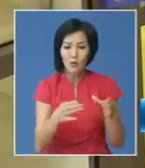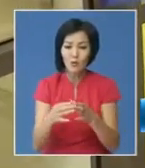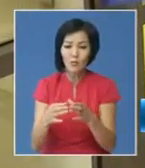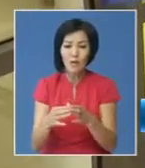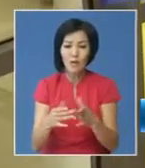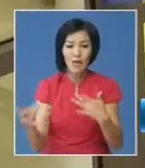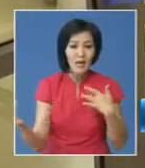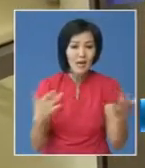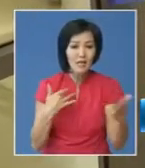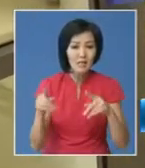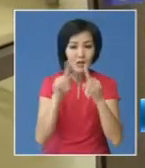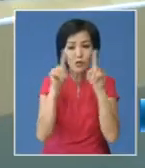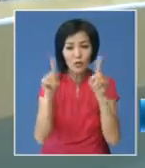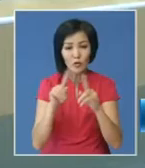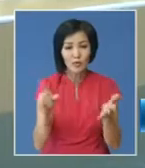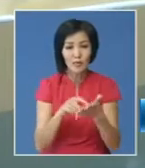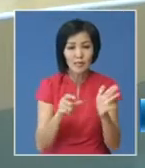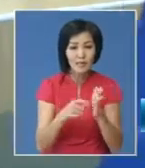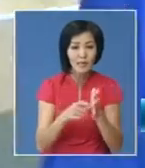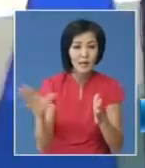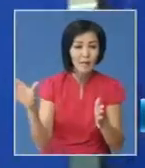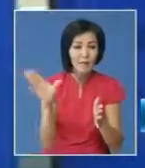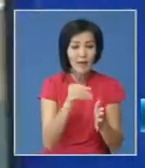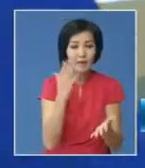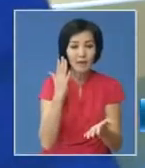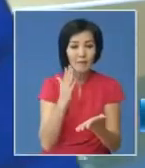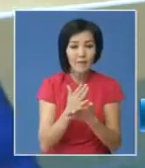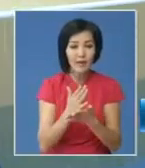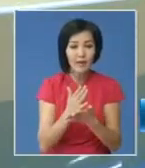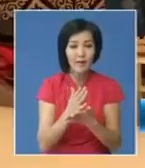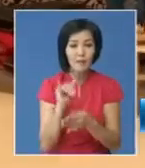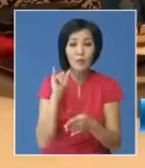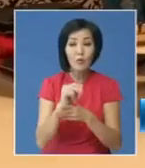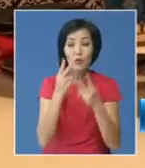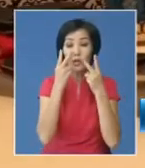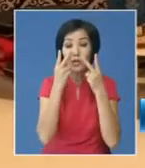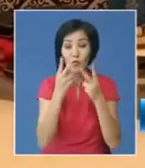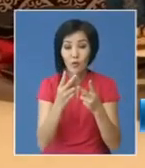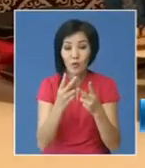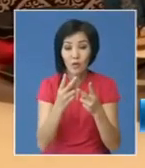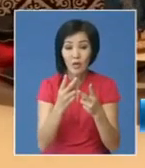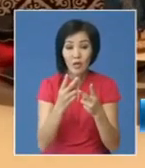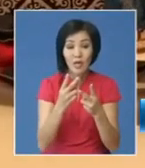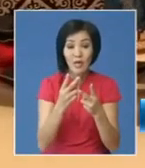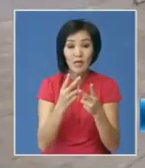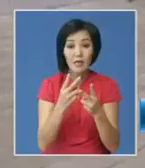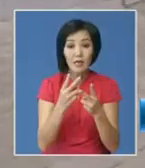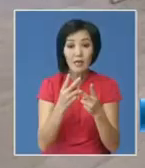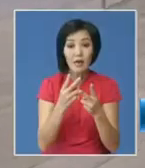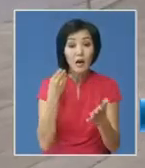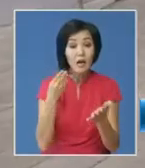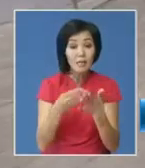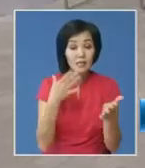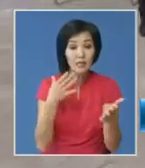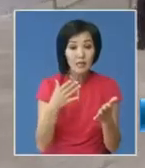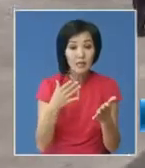мәжіліс, жұлдызды залдар мен обсерваториясы өз алдына. Қонақтар көрді, нақ бағасын берді. Шіркін, Таразда да тап осындай